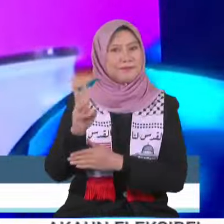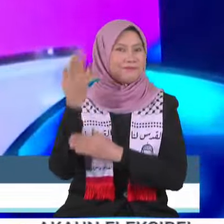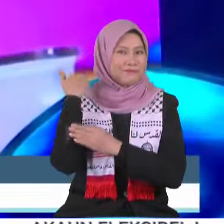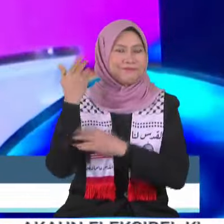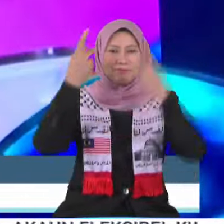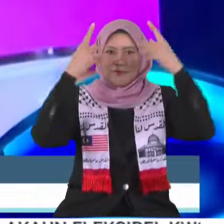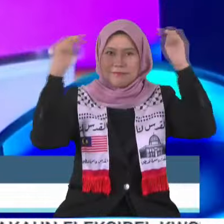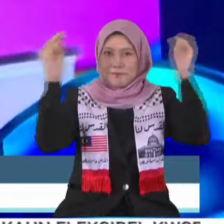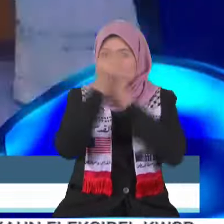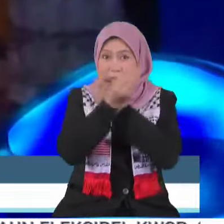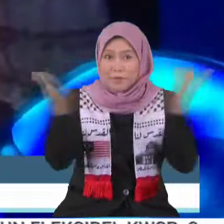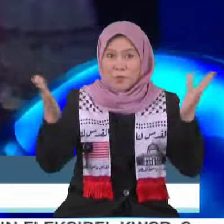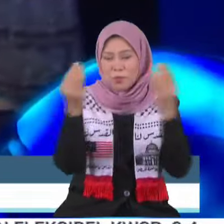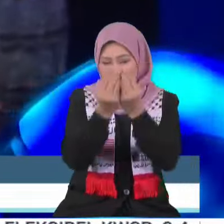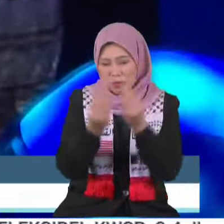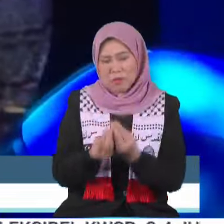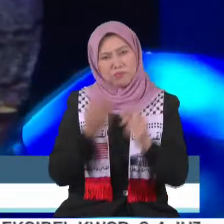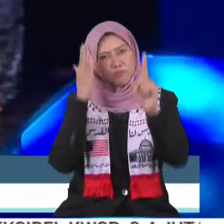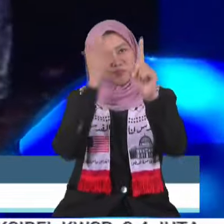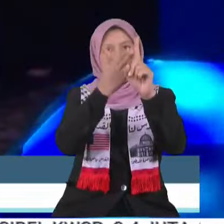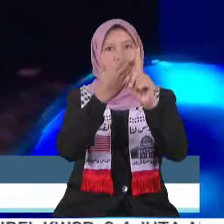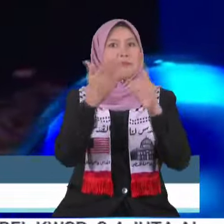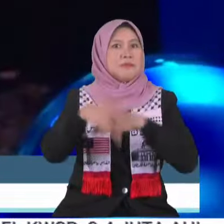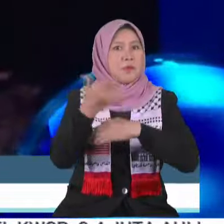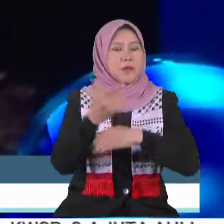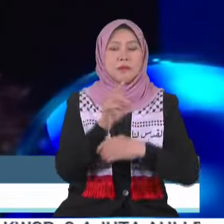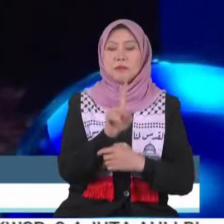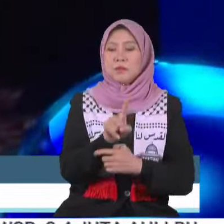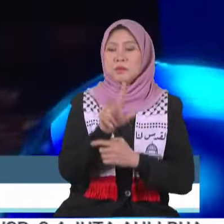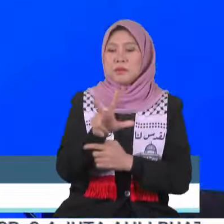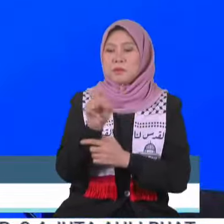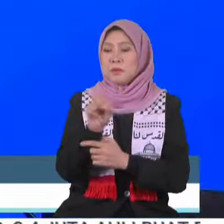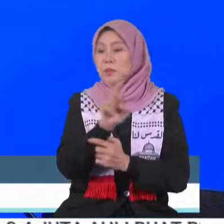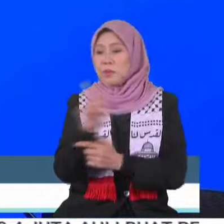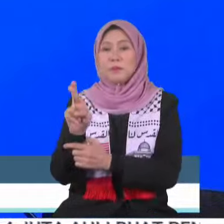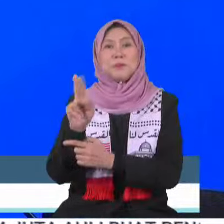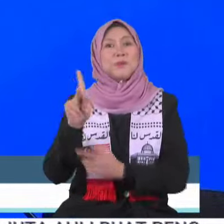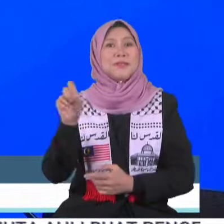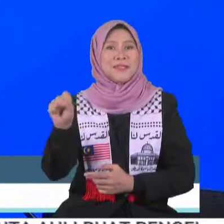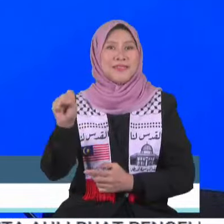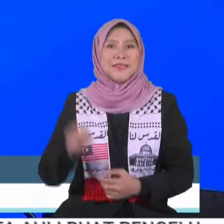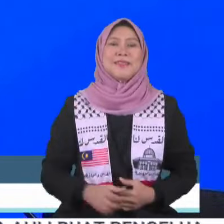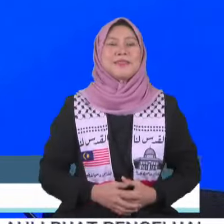Menteri memberitahu angka itu melepasi sasaran awal 130,000 kes.